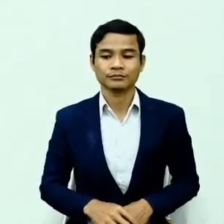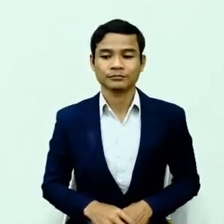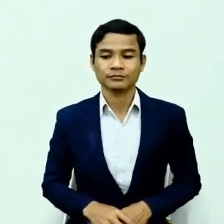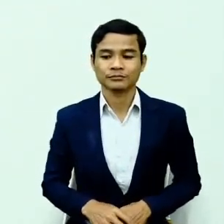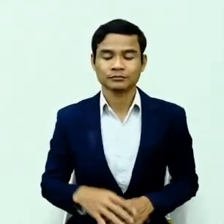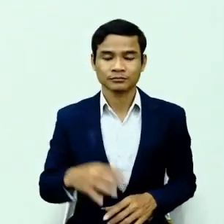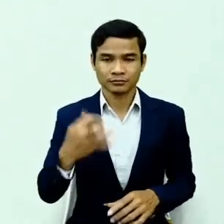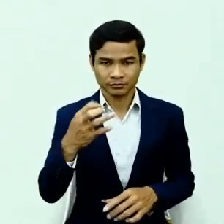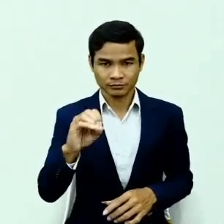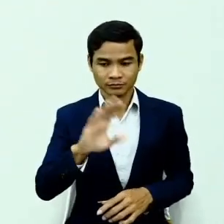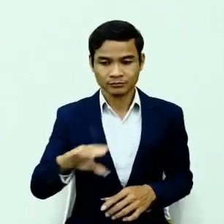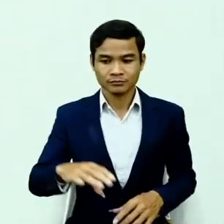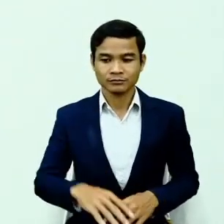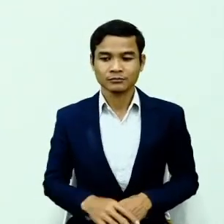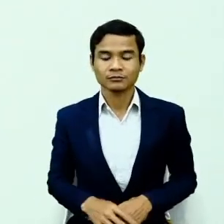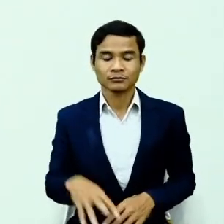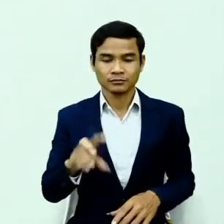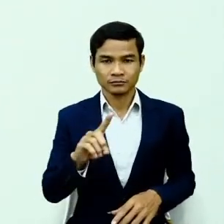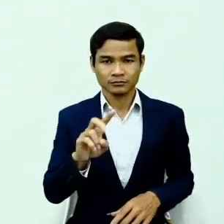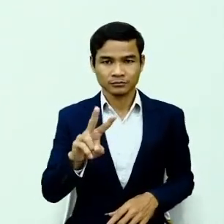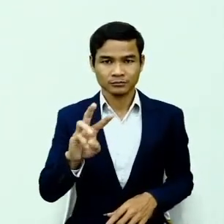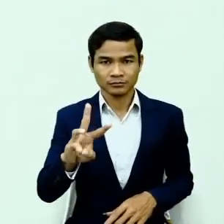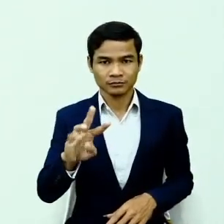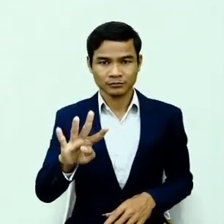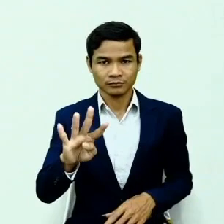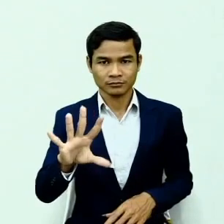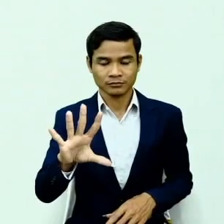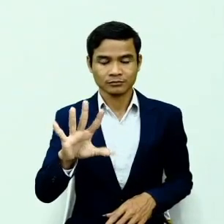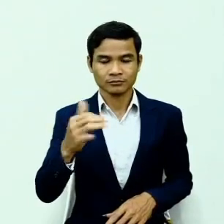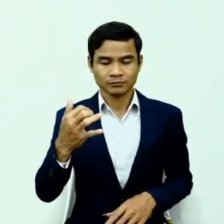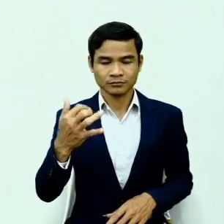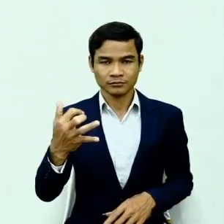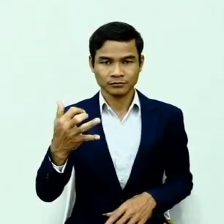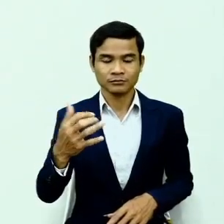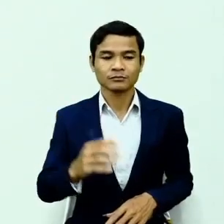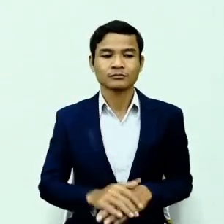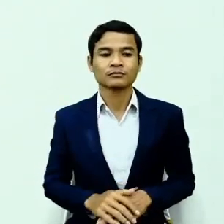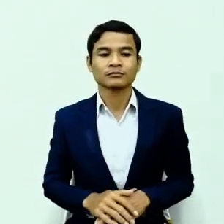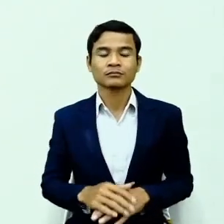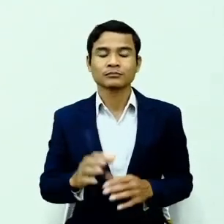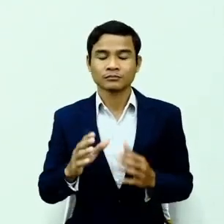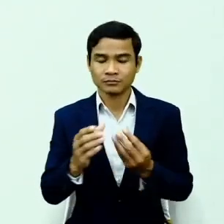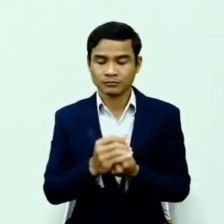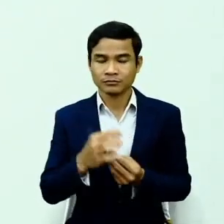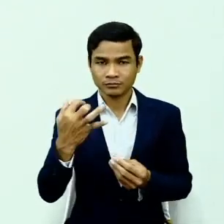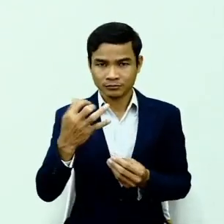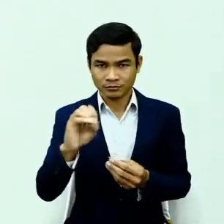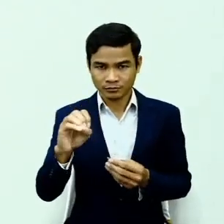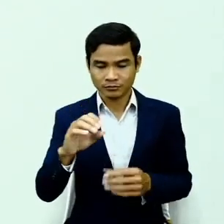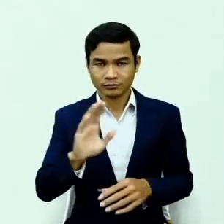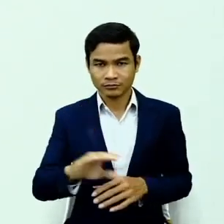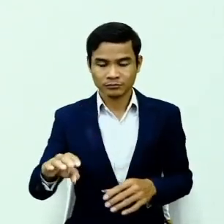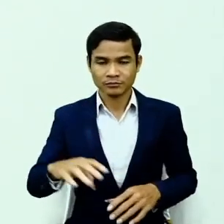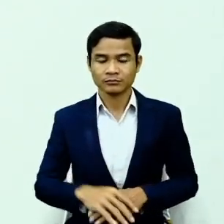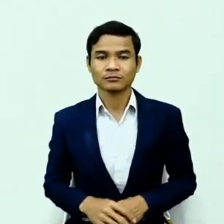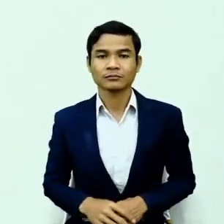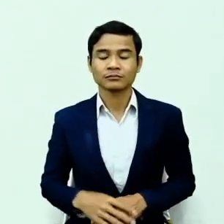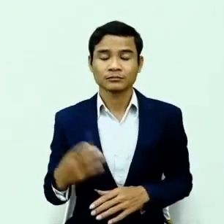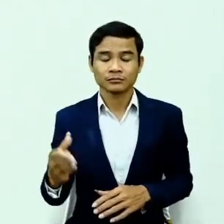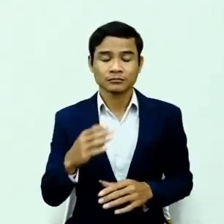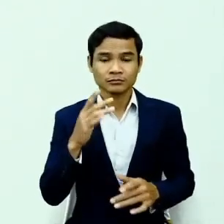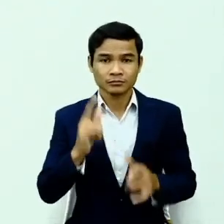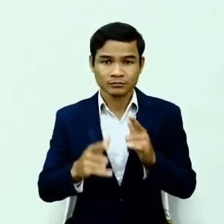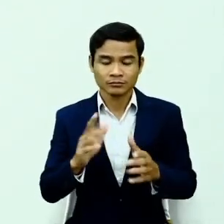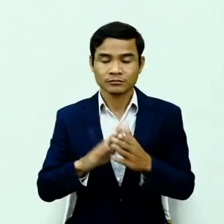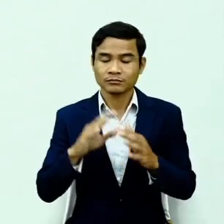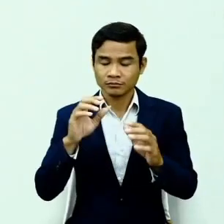Chà, chất sập. Nó mỗi phí bấy bốn pram và mỗi pram phí. Chà mình chùm nuôn chất. Chất sập. Chà con nắp bây giờ